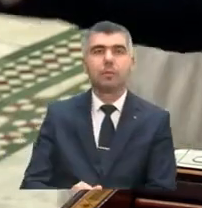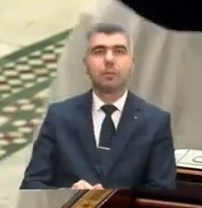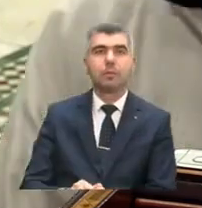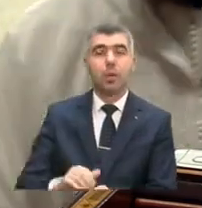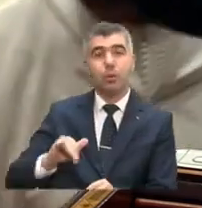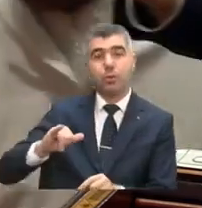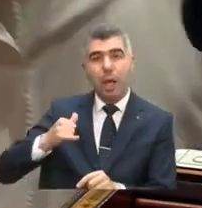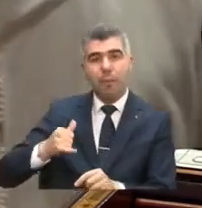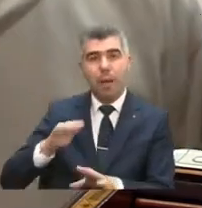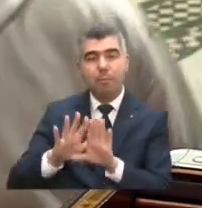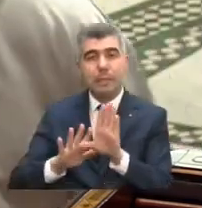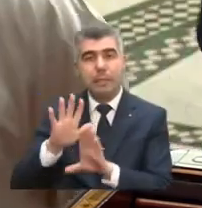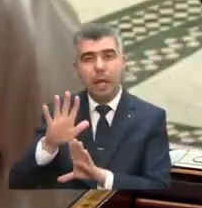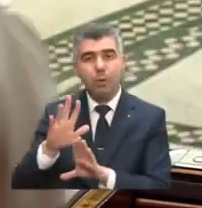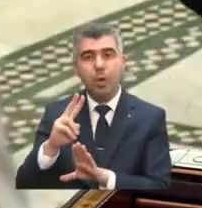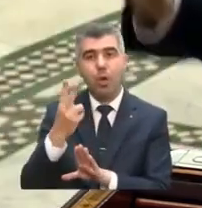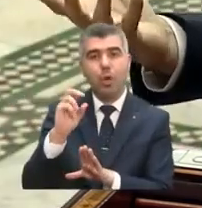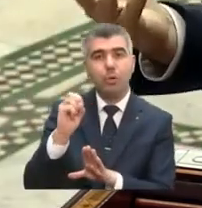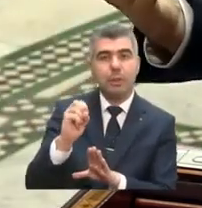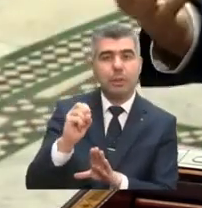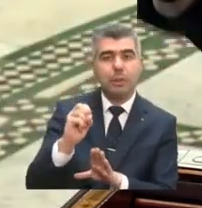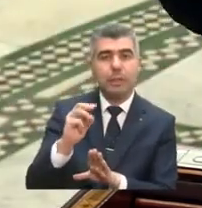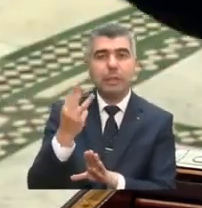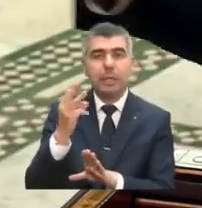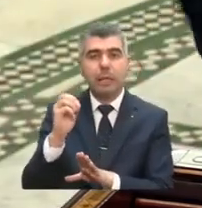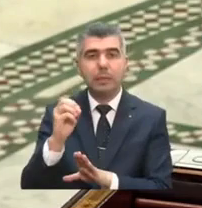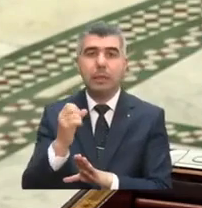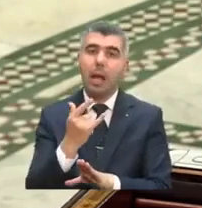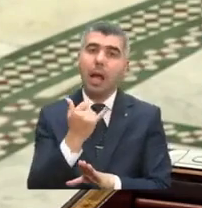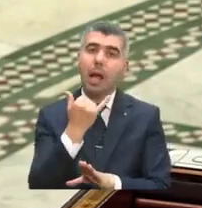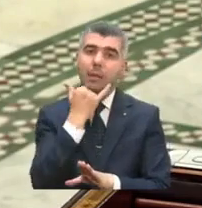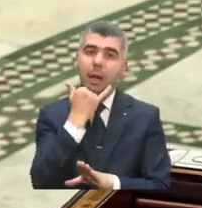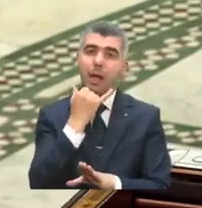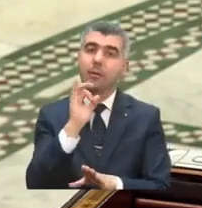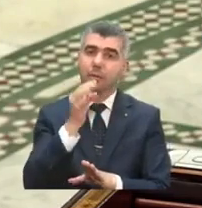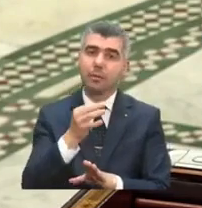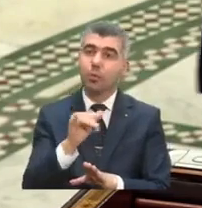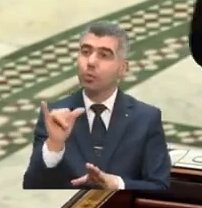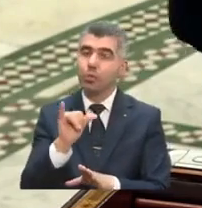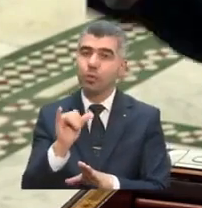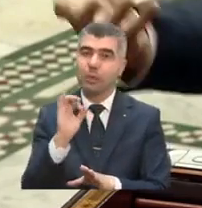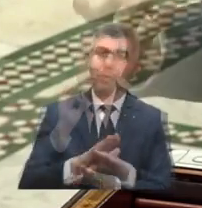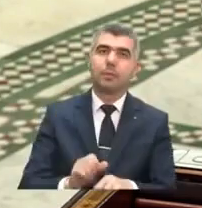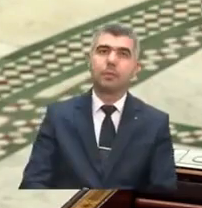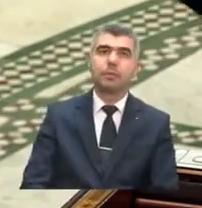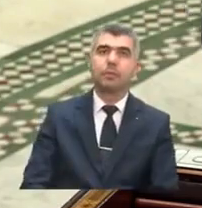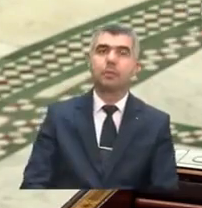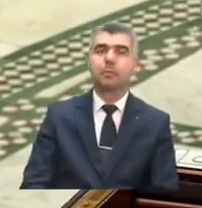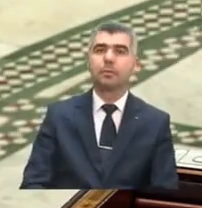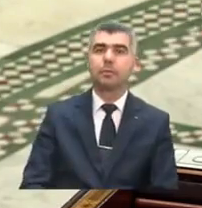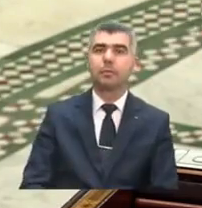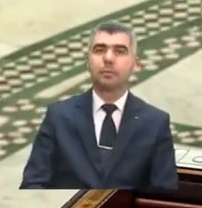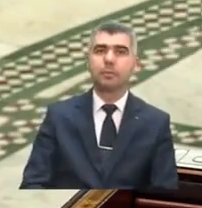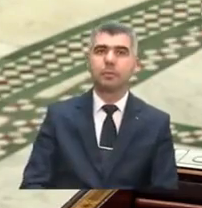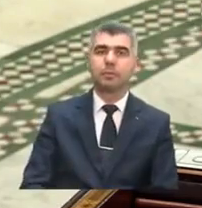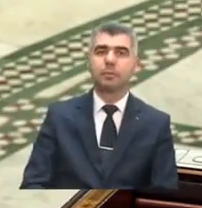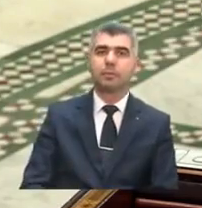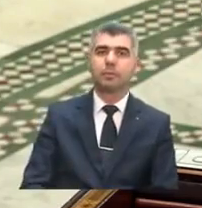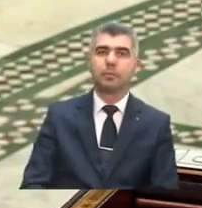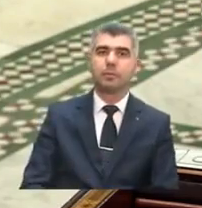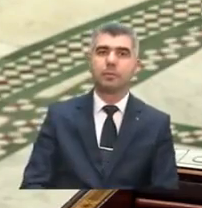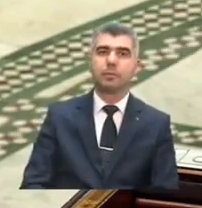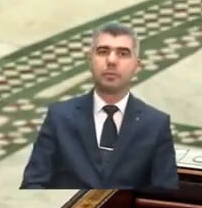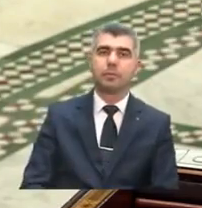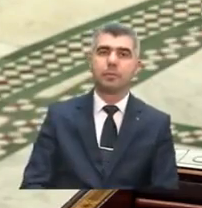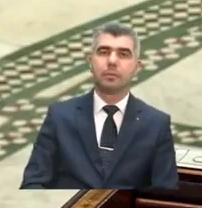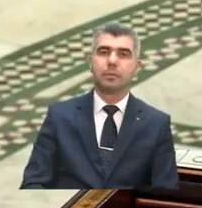بين 15 20 25 عام يمكن له يغلط، ولا غلط الدور ديالنا حنايا شنو هو؟ هو نصحوا ليه. سيد الوزير كيتكلم وهي كتقاطعو،